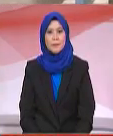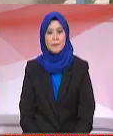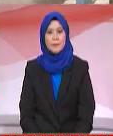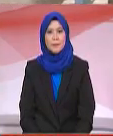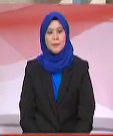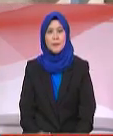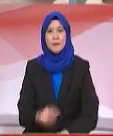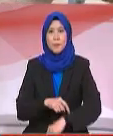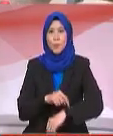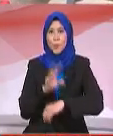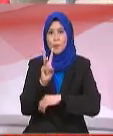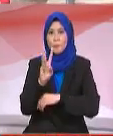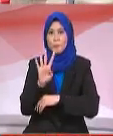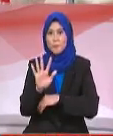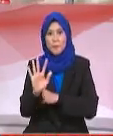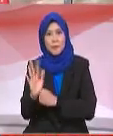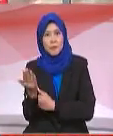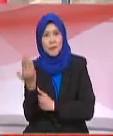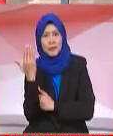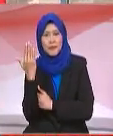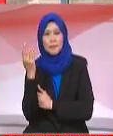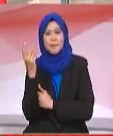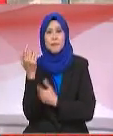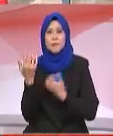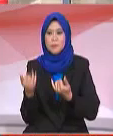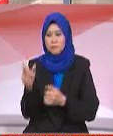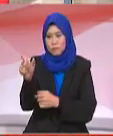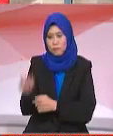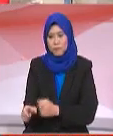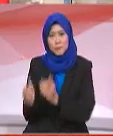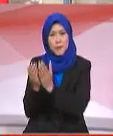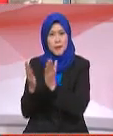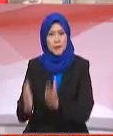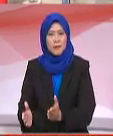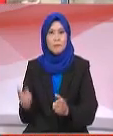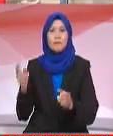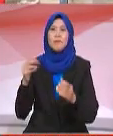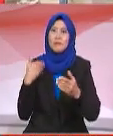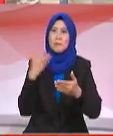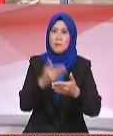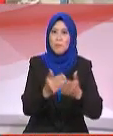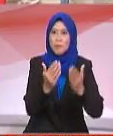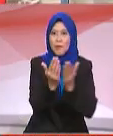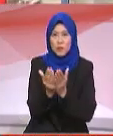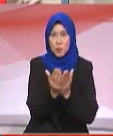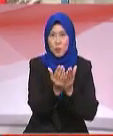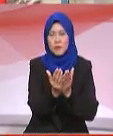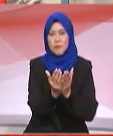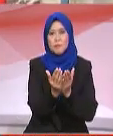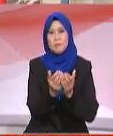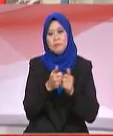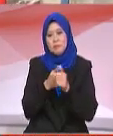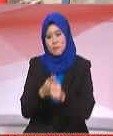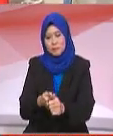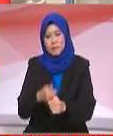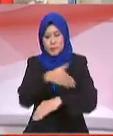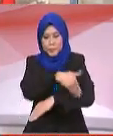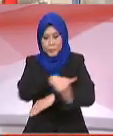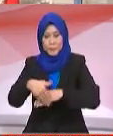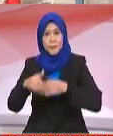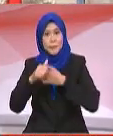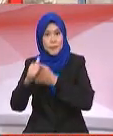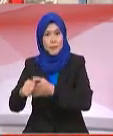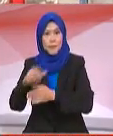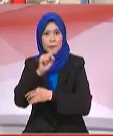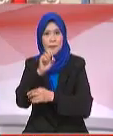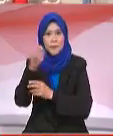Pada 6.50 pagi, calon sentiasa pelajaran Malaysia sudah berada di sekolah dengan pematuhan SOP yang digariskan Kementerian Pendidikan.